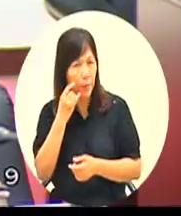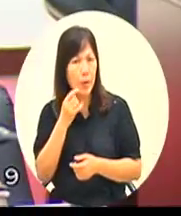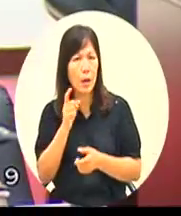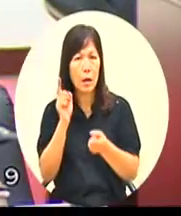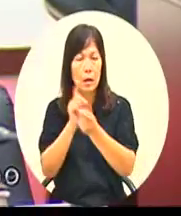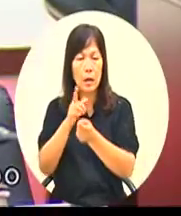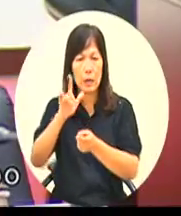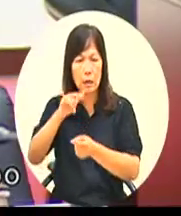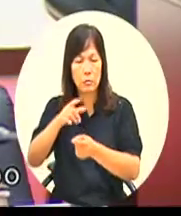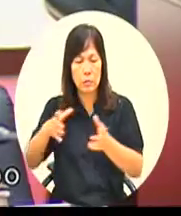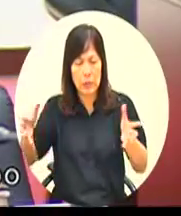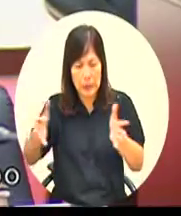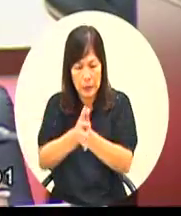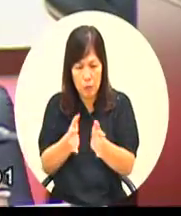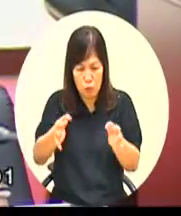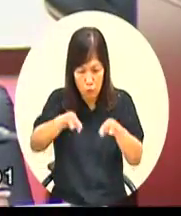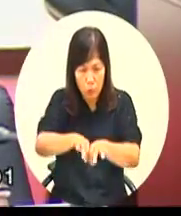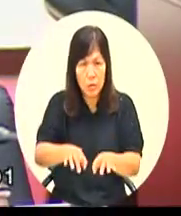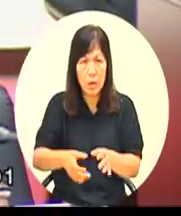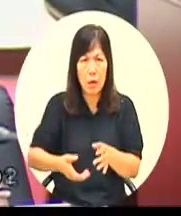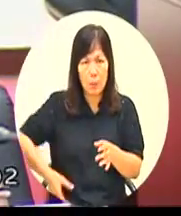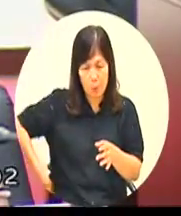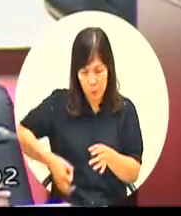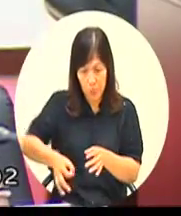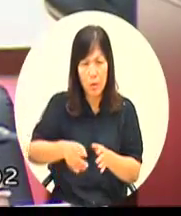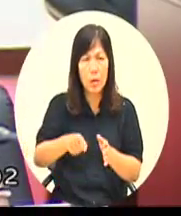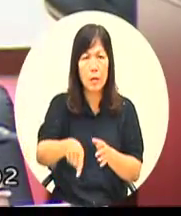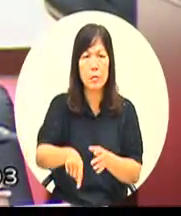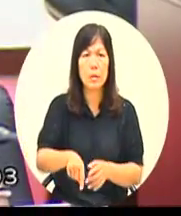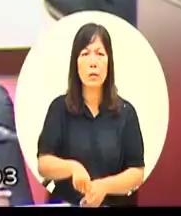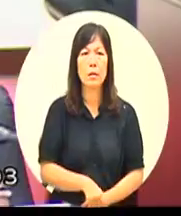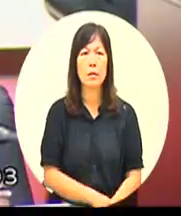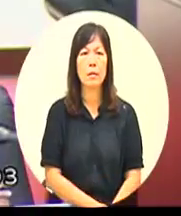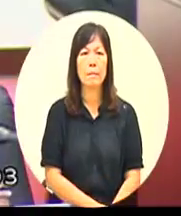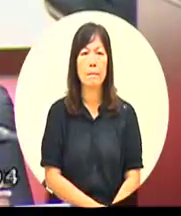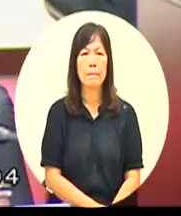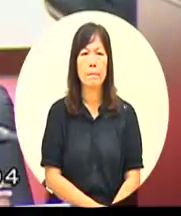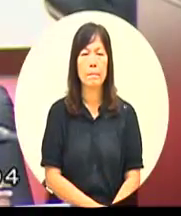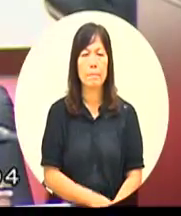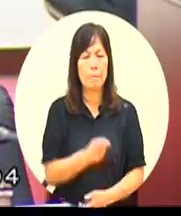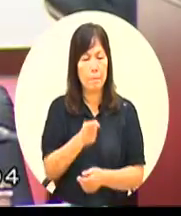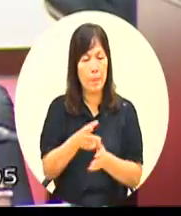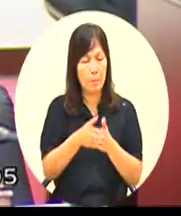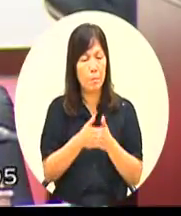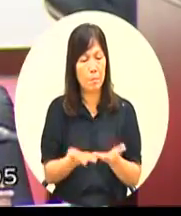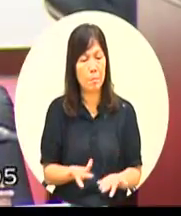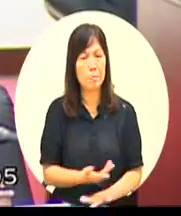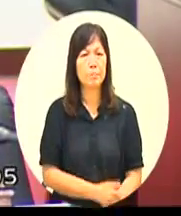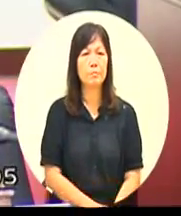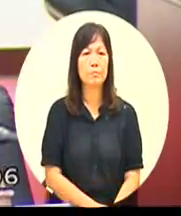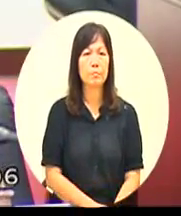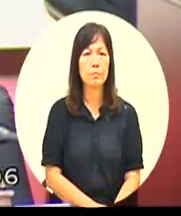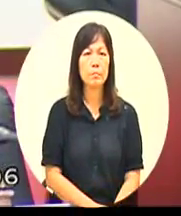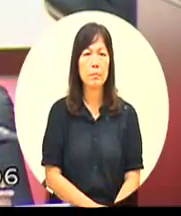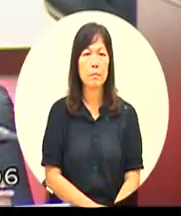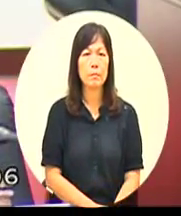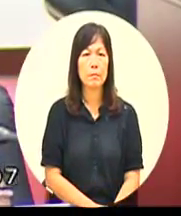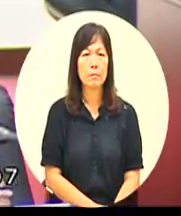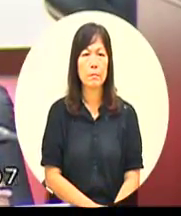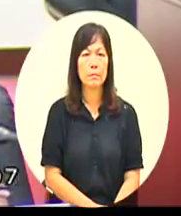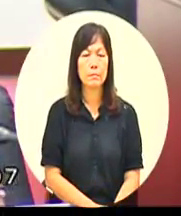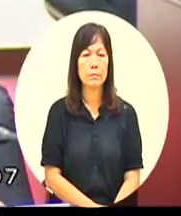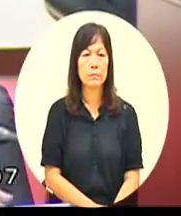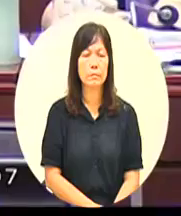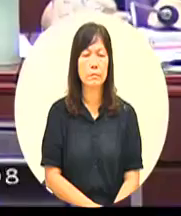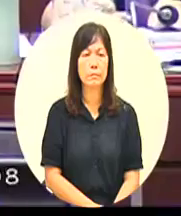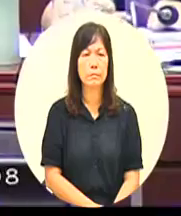师共同来负担这样子的一个机器的购买。局长。 好，